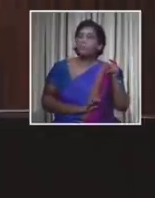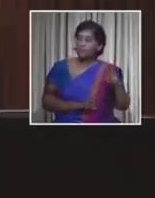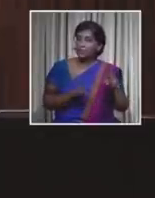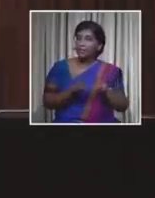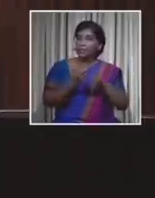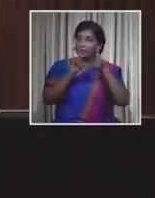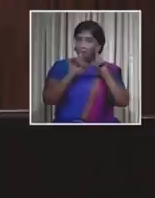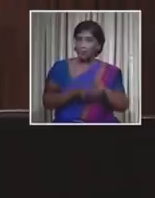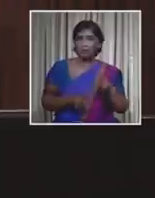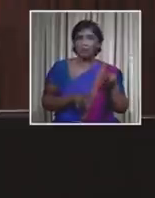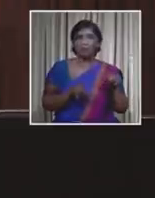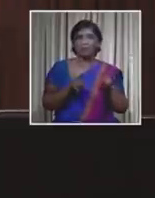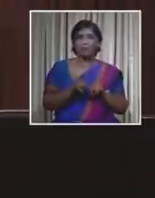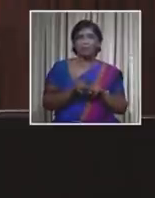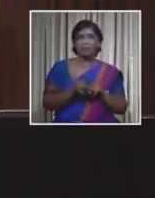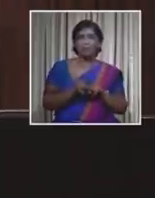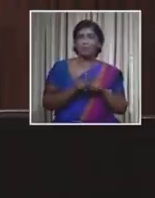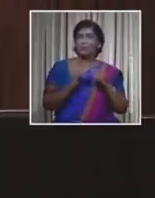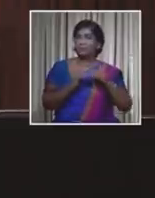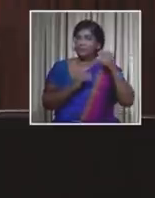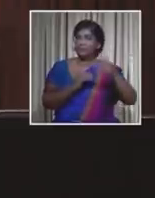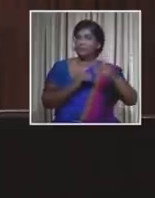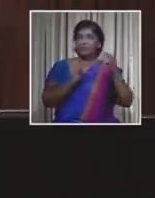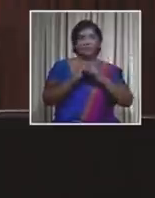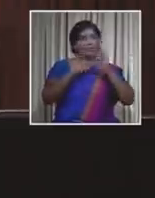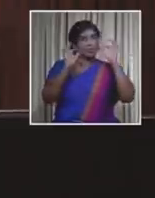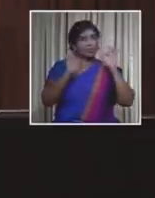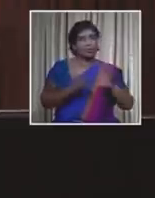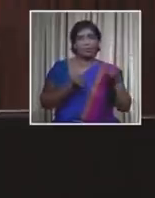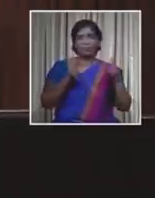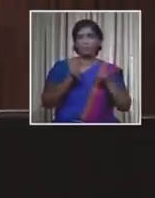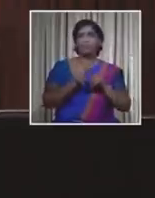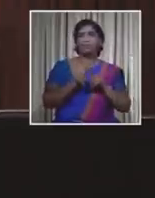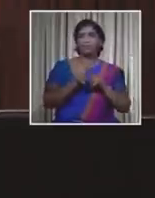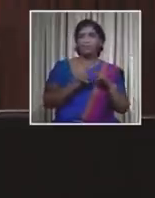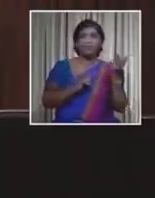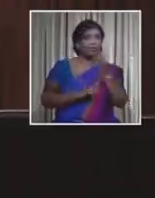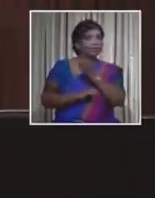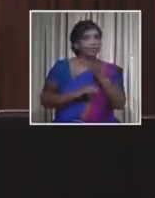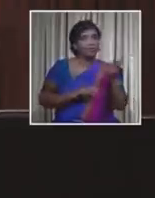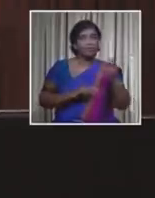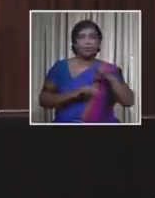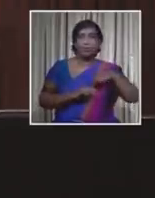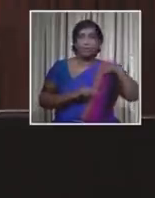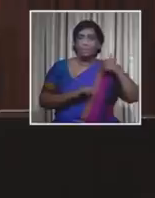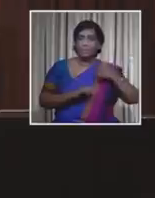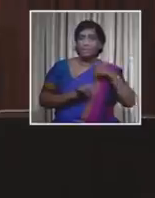මෙවැනි තත්ත්වයන් ඉදිරියේදී වළක්වා ගැනීම පිණිස දෙපාර්ශ්වයේම ප්‍රධාන